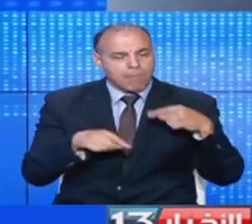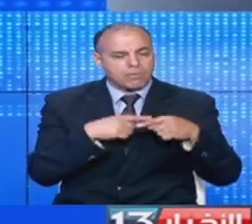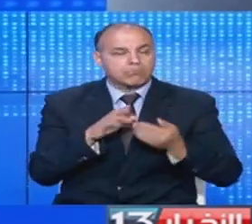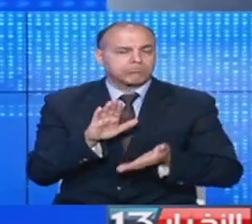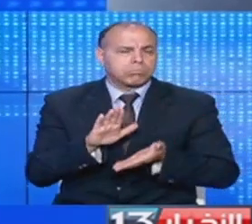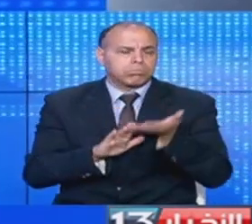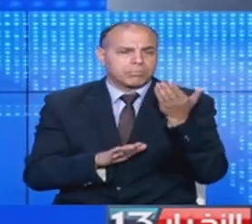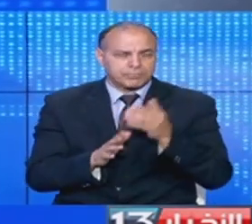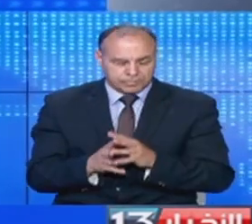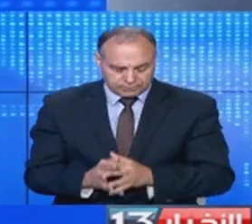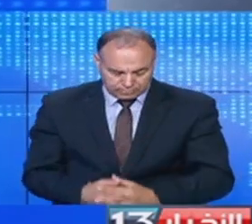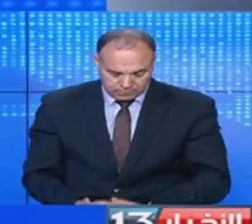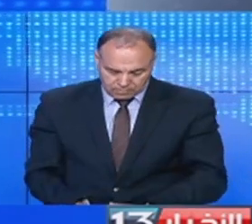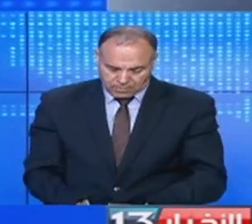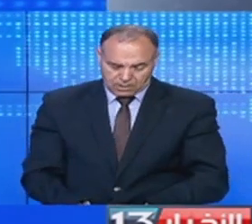المتصاعد.